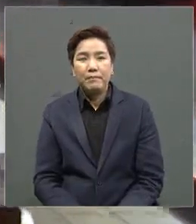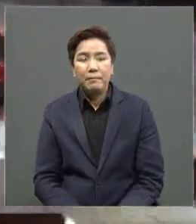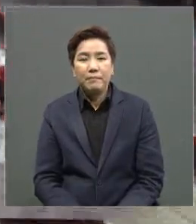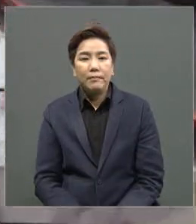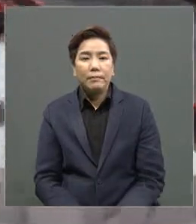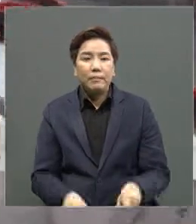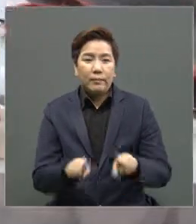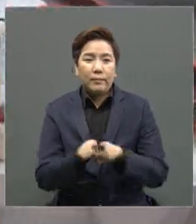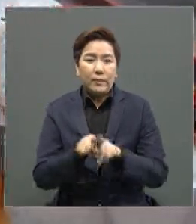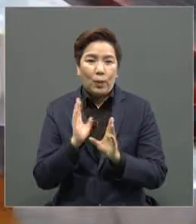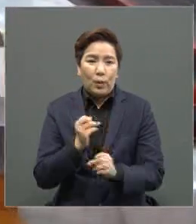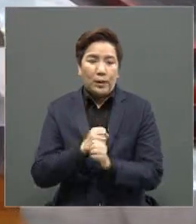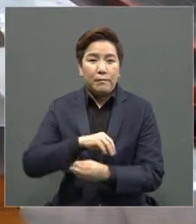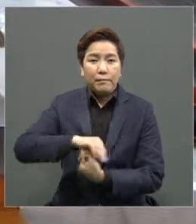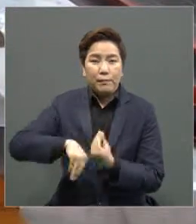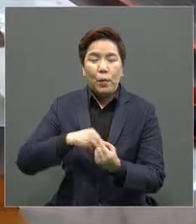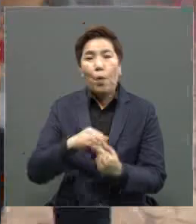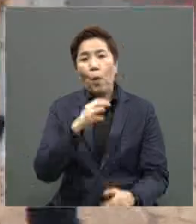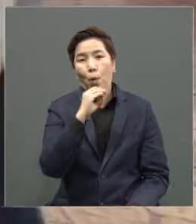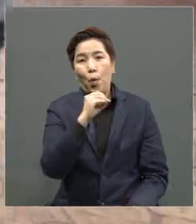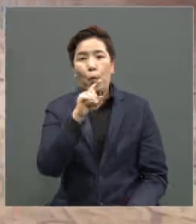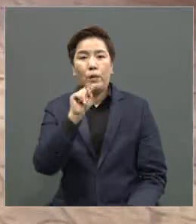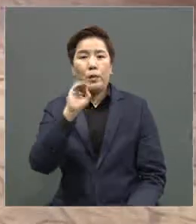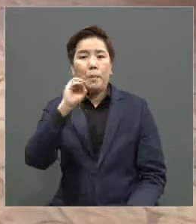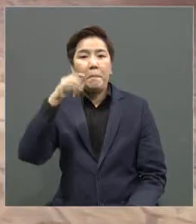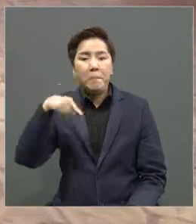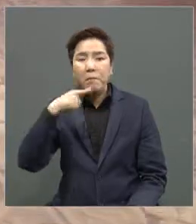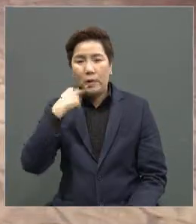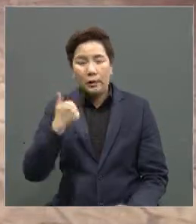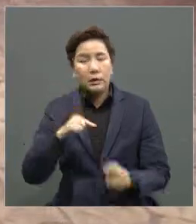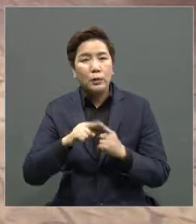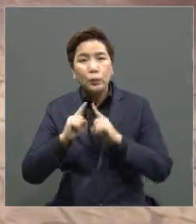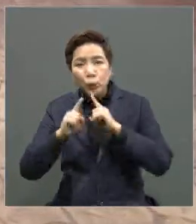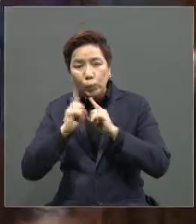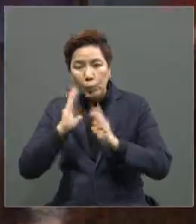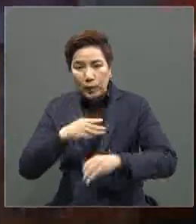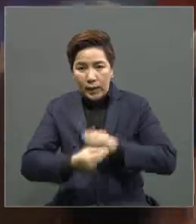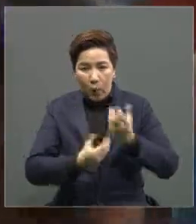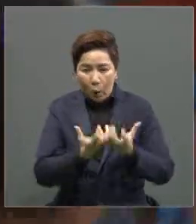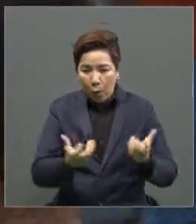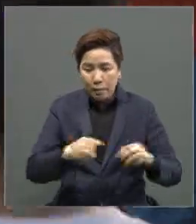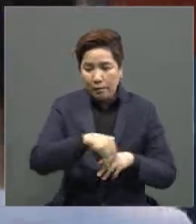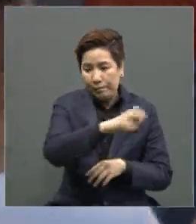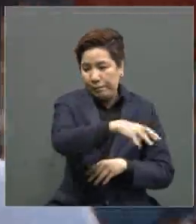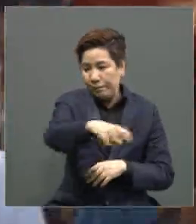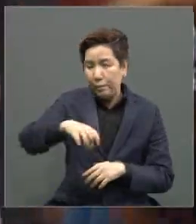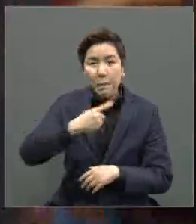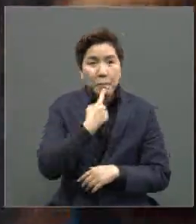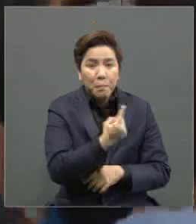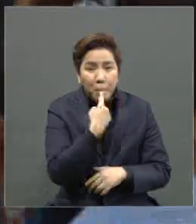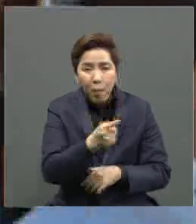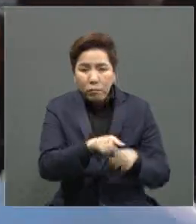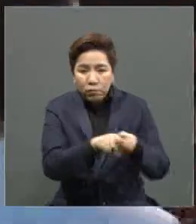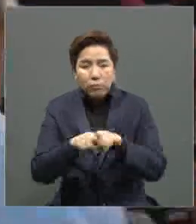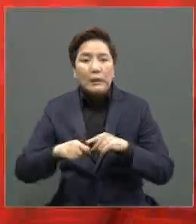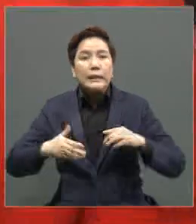ช่นเดียวกับผู้ประกอบการโอท็อปรายนี้นะคะบอกว่าจากการที่พูดคุยกับผู้ประกอบการในพื้นที่ต่างบอกว่ารู้สึก